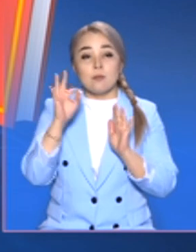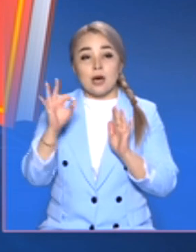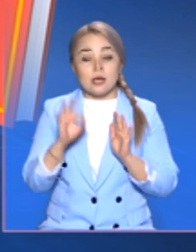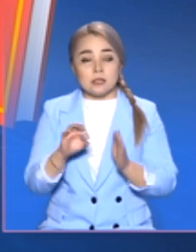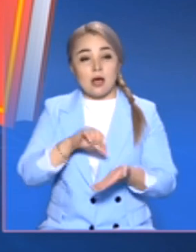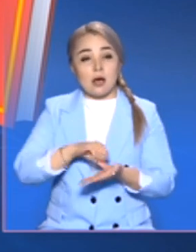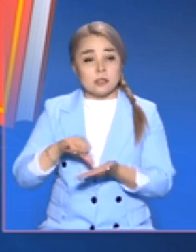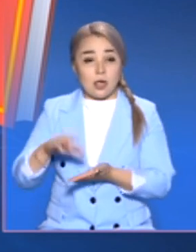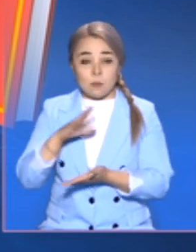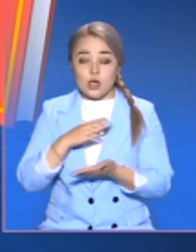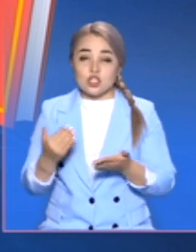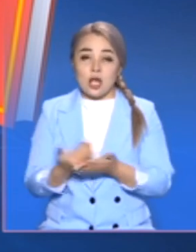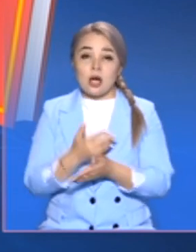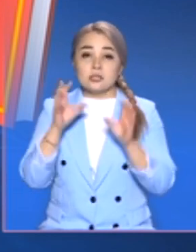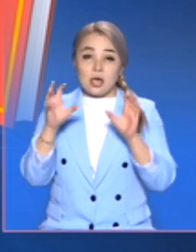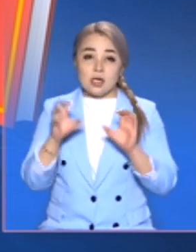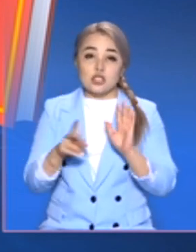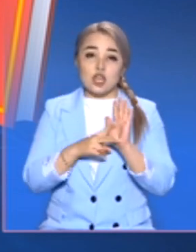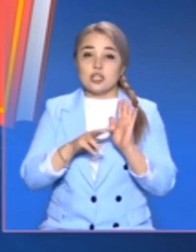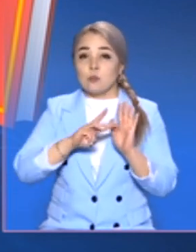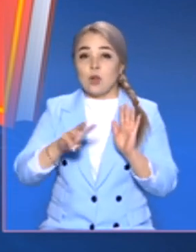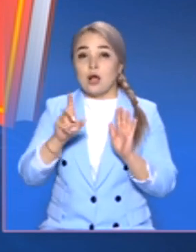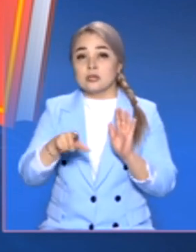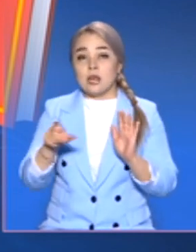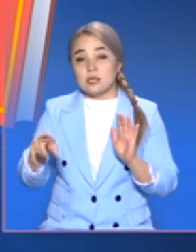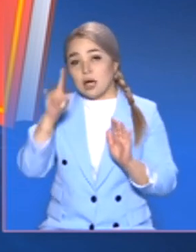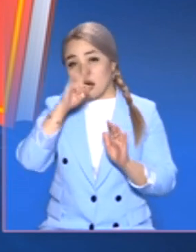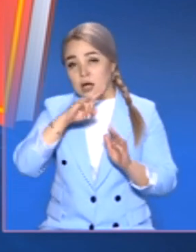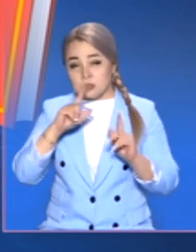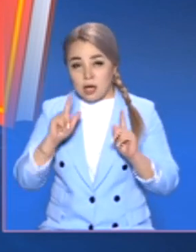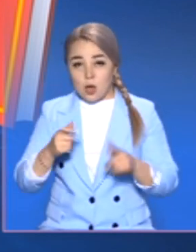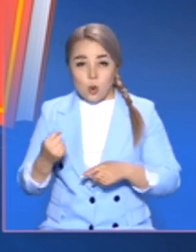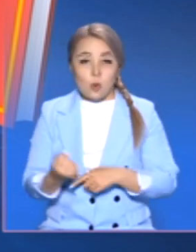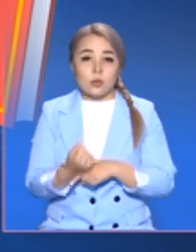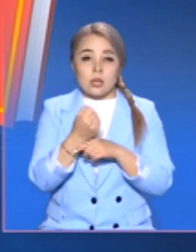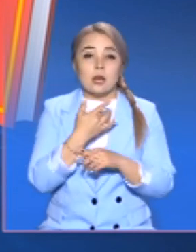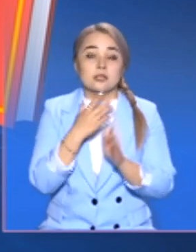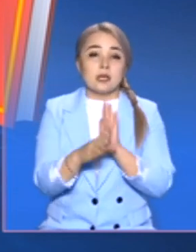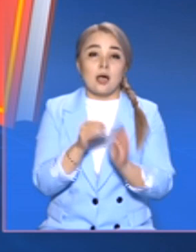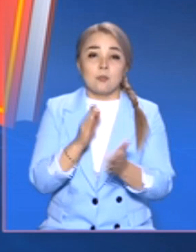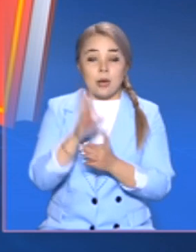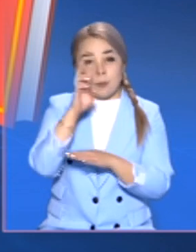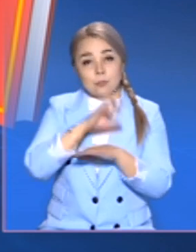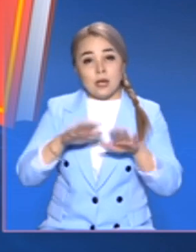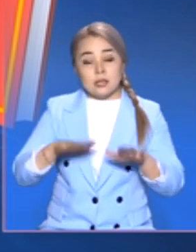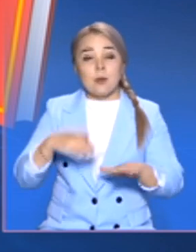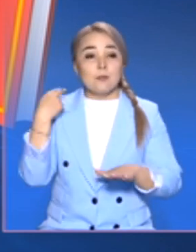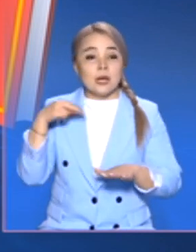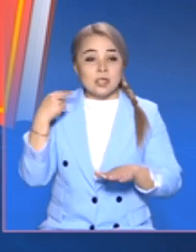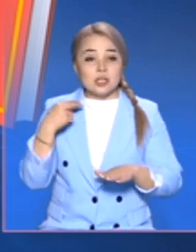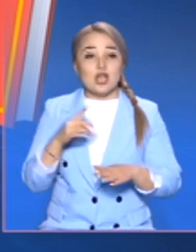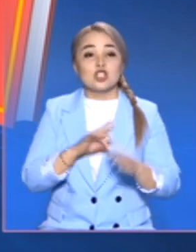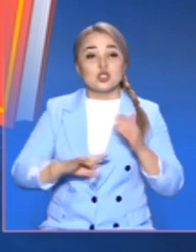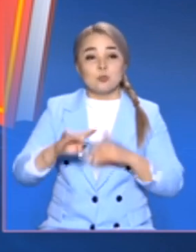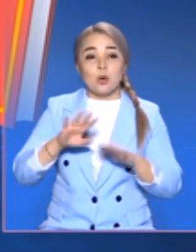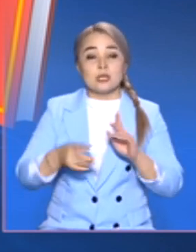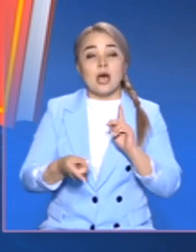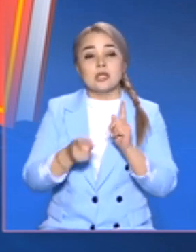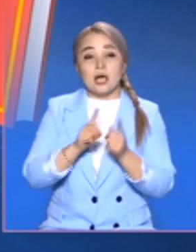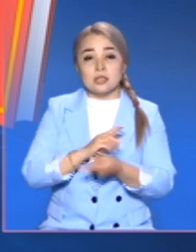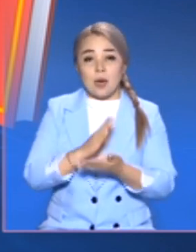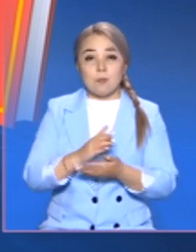қатысыпты. Жаңа заңды 7 миллионнан астам қазақстандық қолдап дауыс берген. Осылайша мемлекетіміз президенттік республикаға